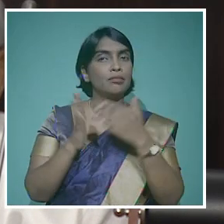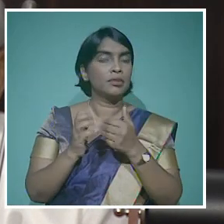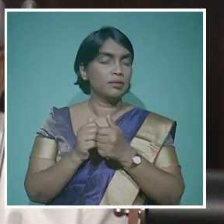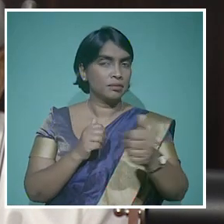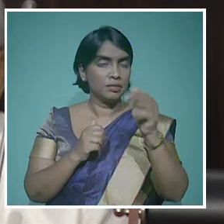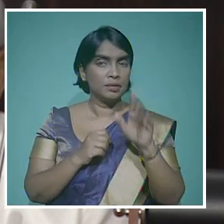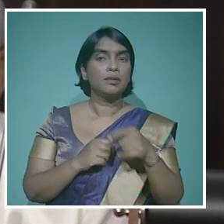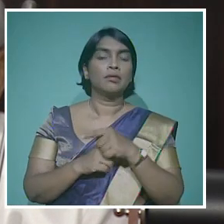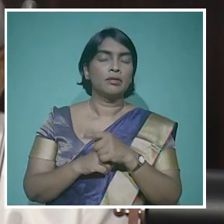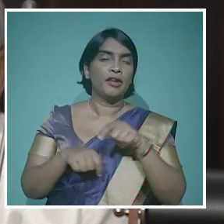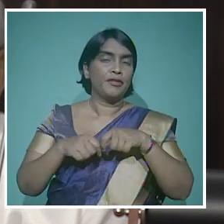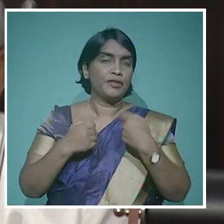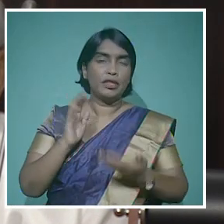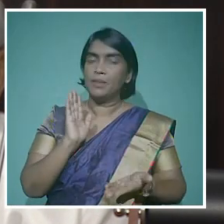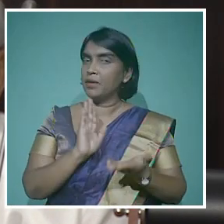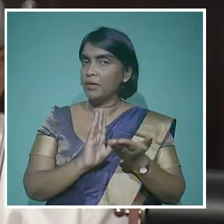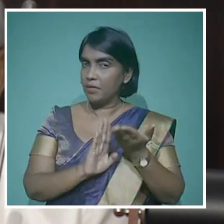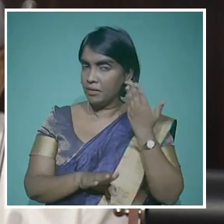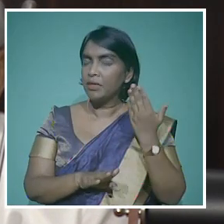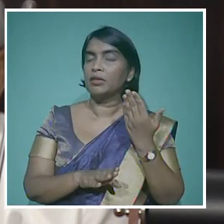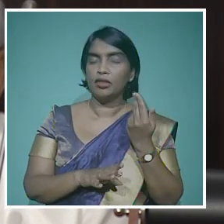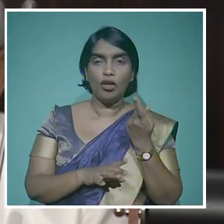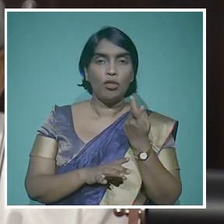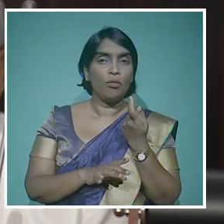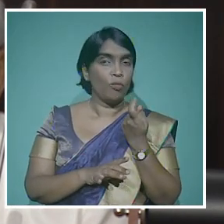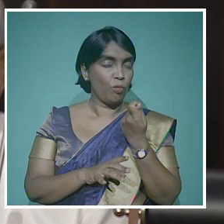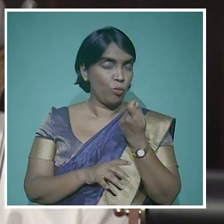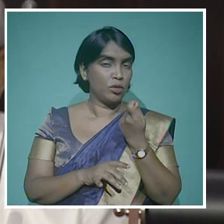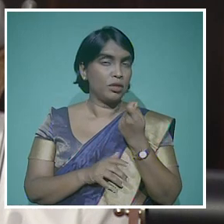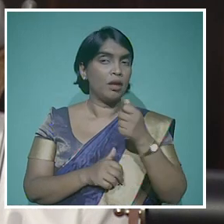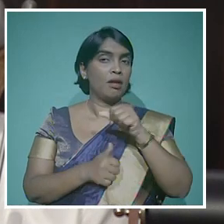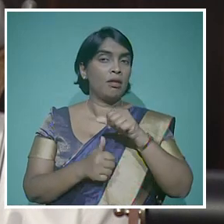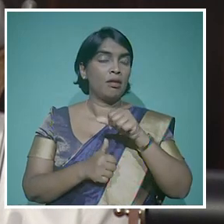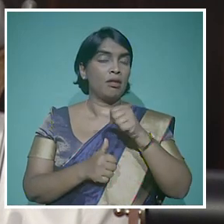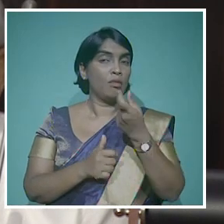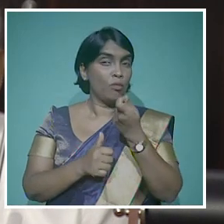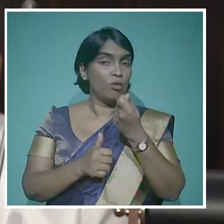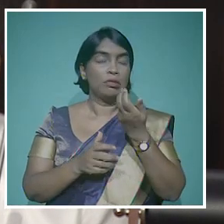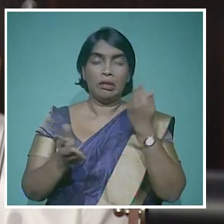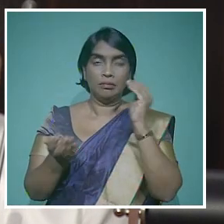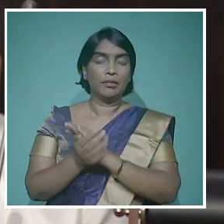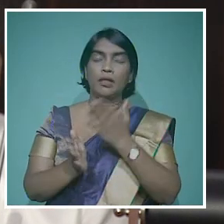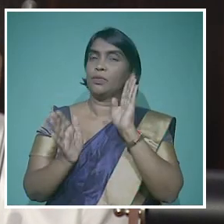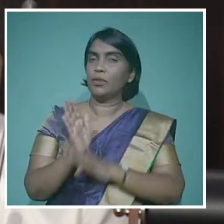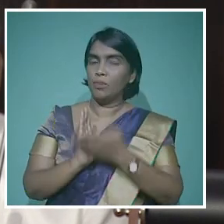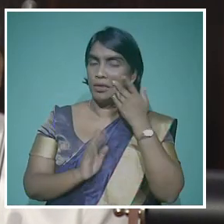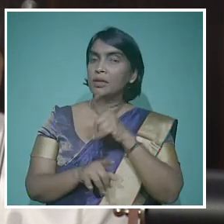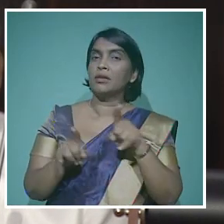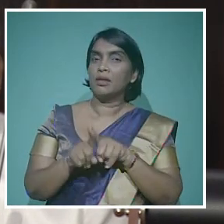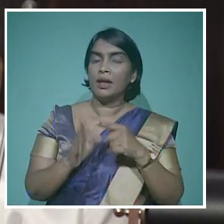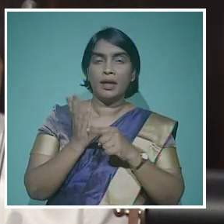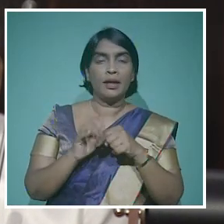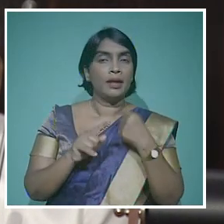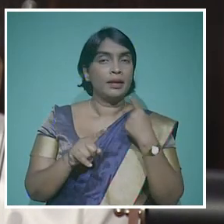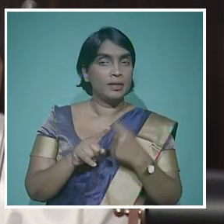ගැනීමට පිරියාවේ අධික මුදල් මූලාතනය කිරීමෙන් ඉවත් වීමට හැකි වෙනවා. එසේම බදු